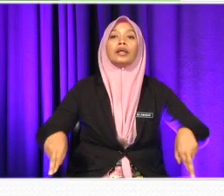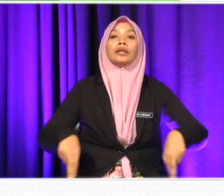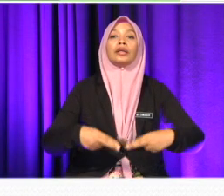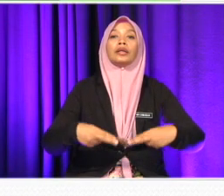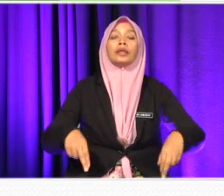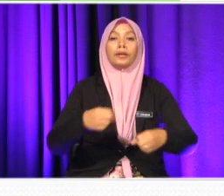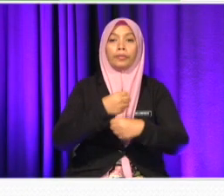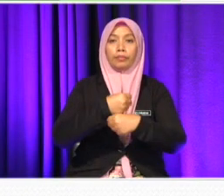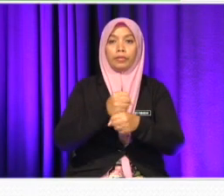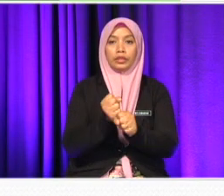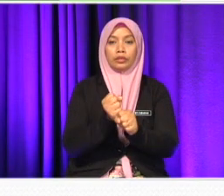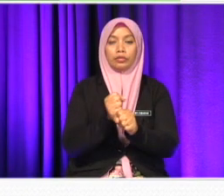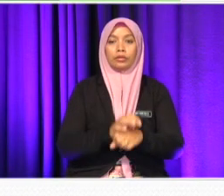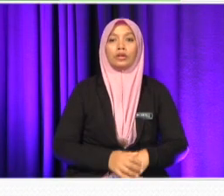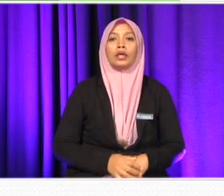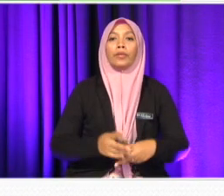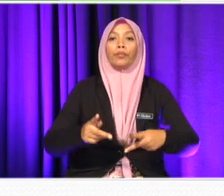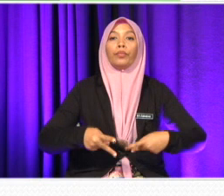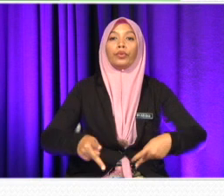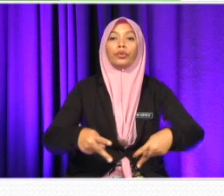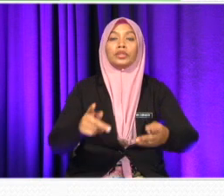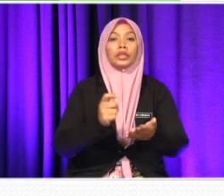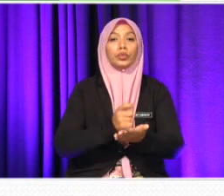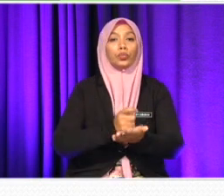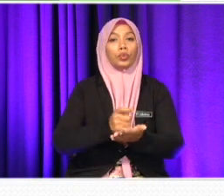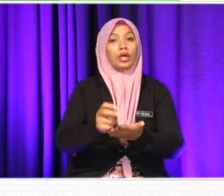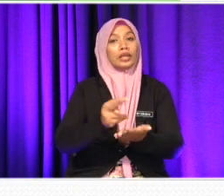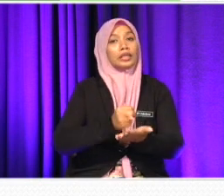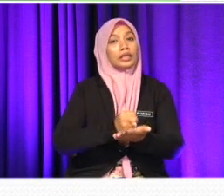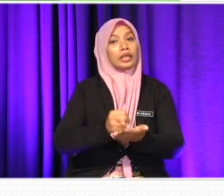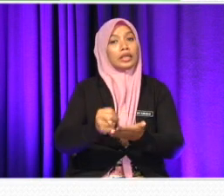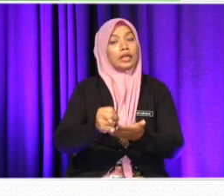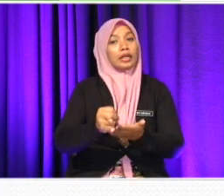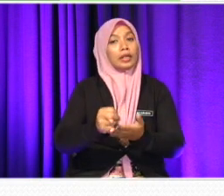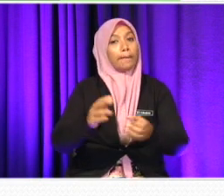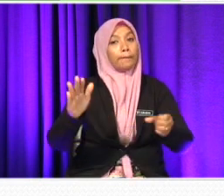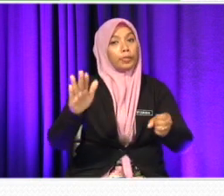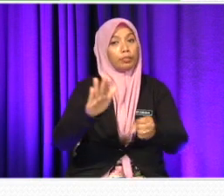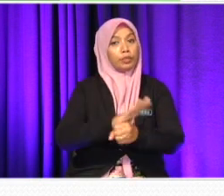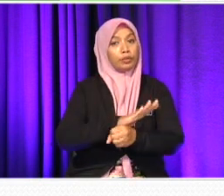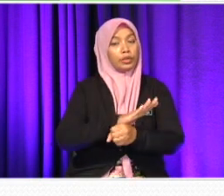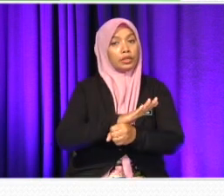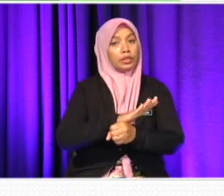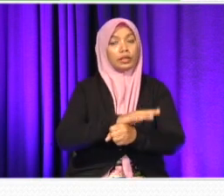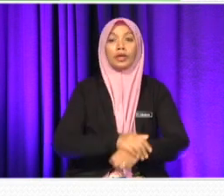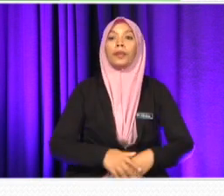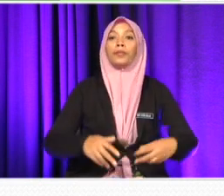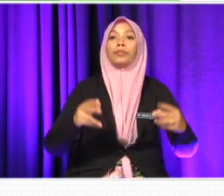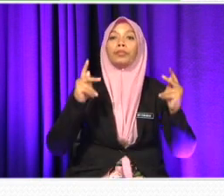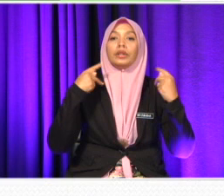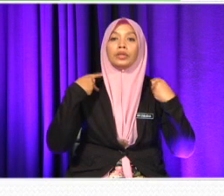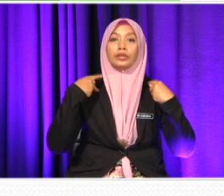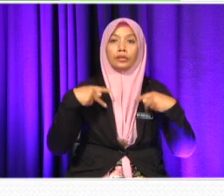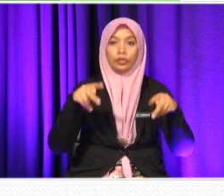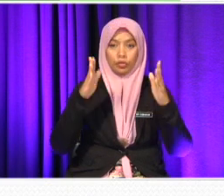menghasilkan proses pertukaran nilai yang dapat memaksimumkan kepuasan pengguna dan meningkatkan keuntungan